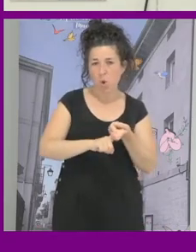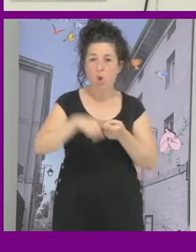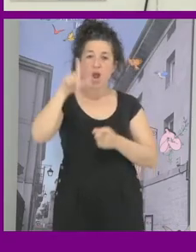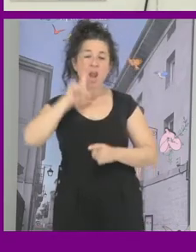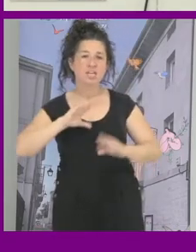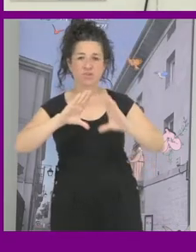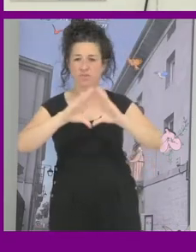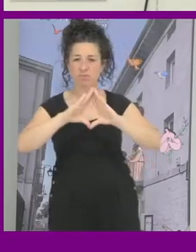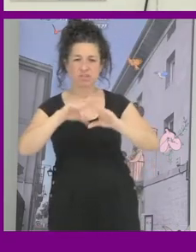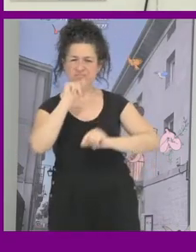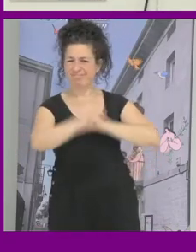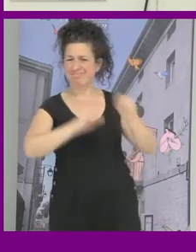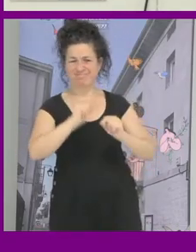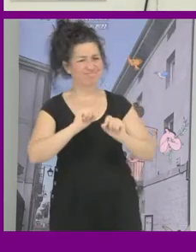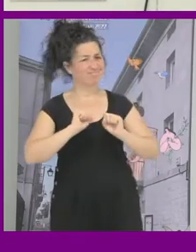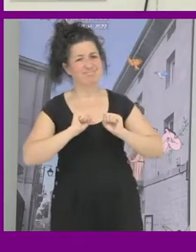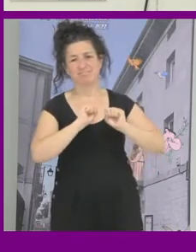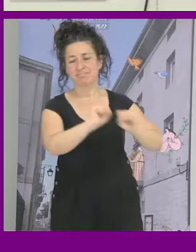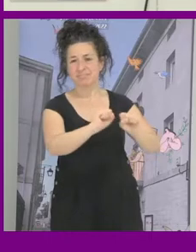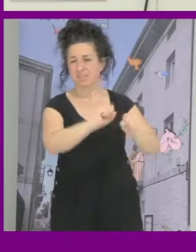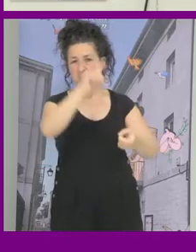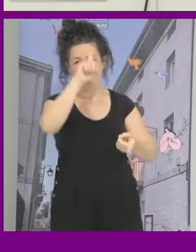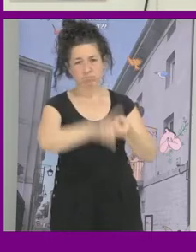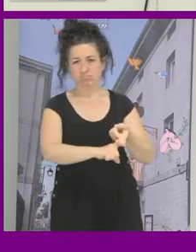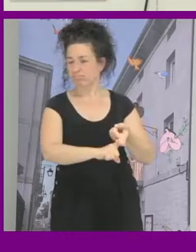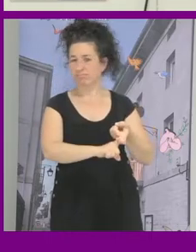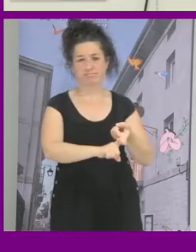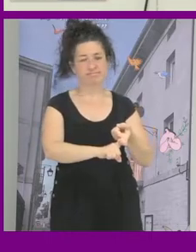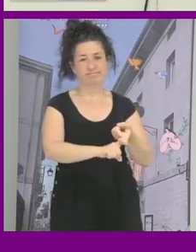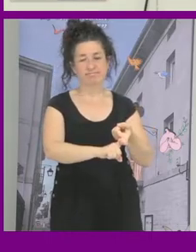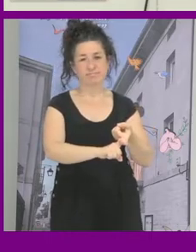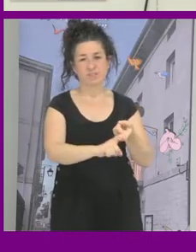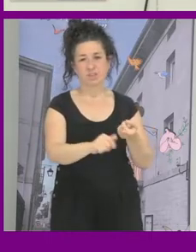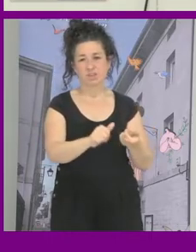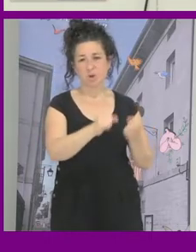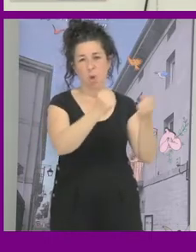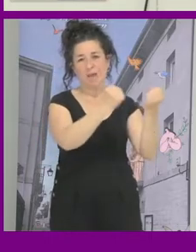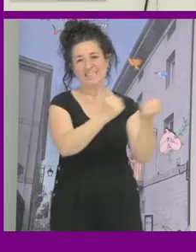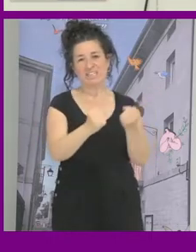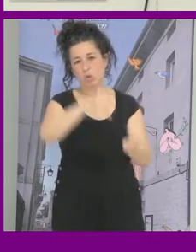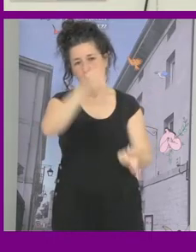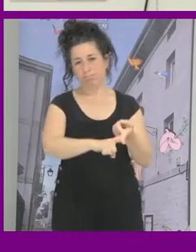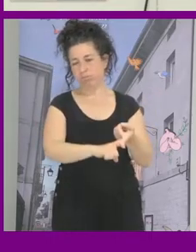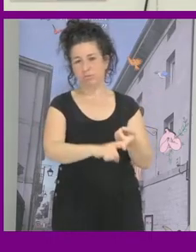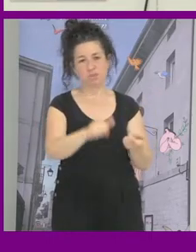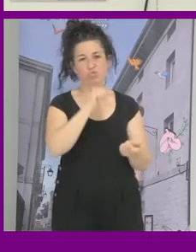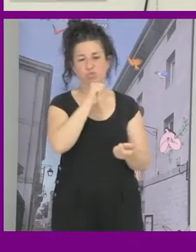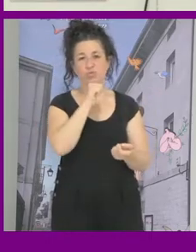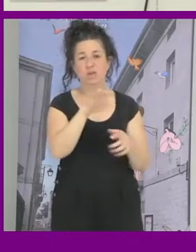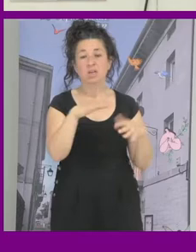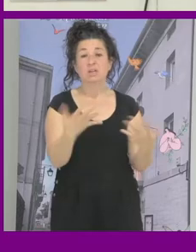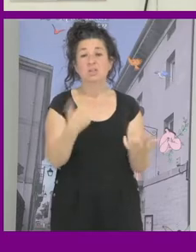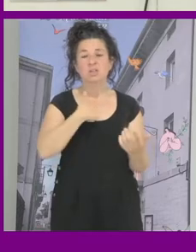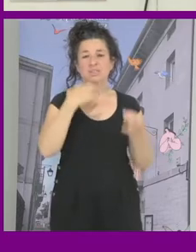kritikatu zuten, parodiatu zuten, ez, ba, ba eskontzaren instituzio hau, ez. Orduan nik beti aipatzen